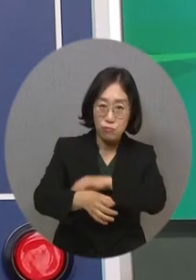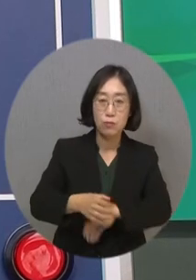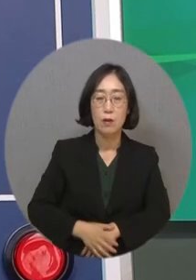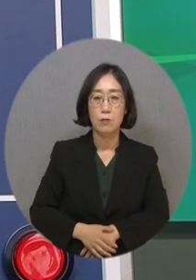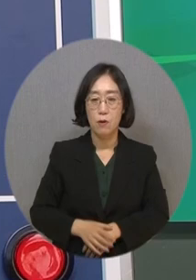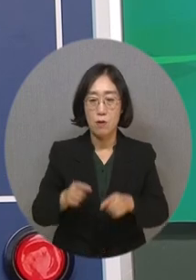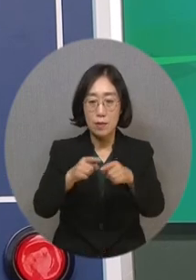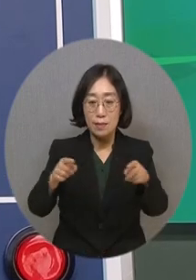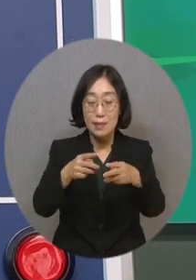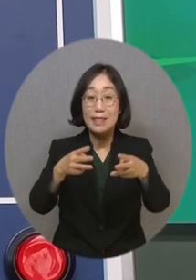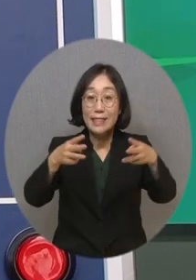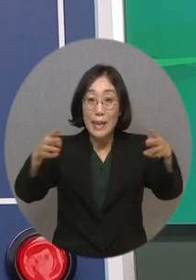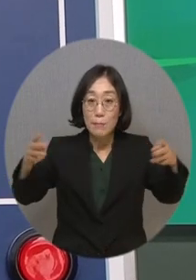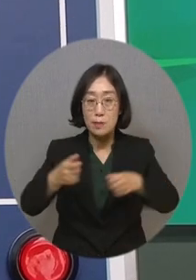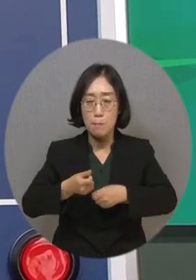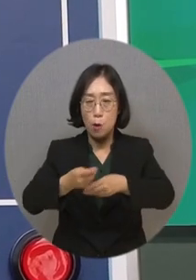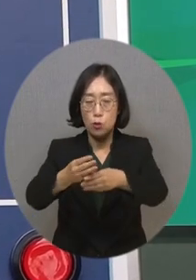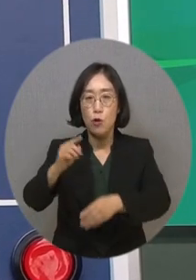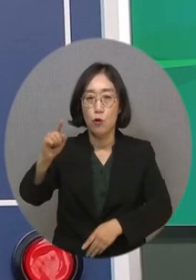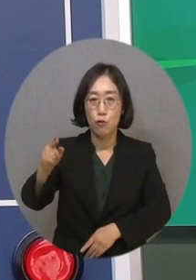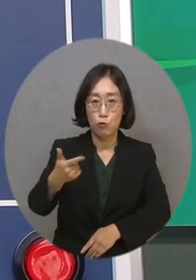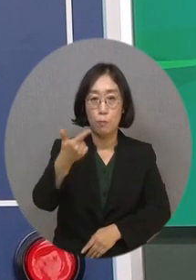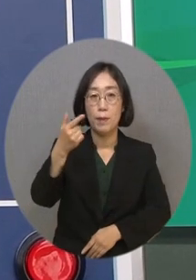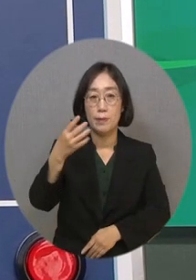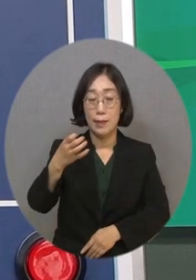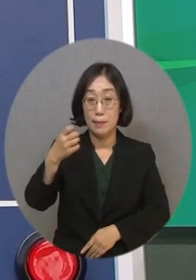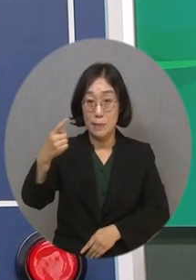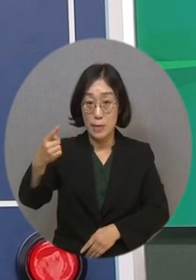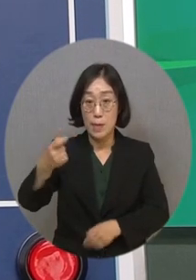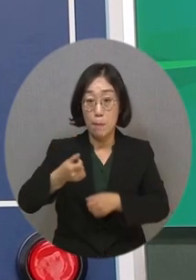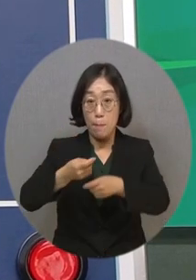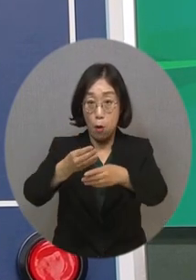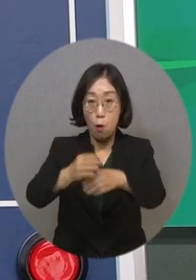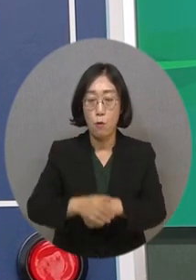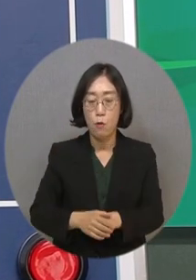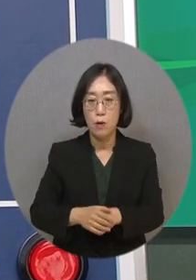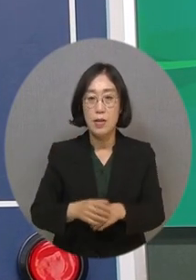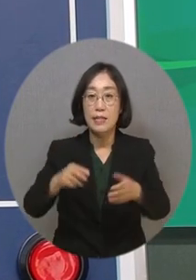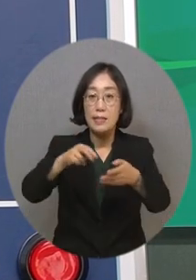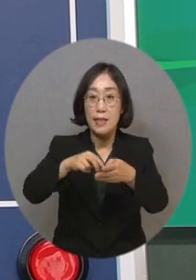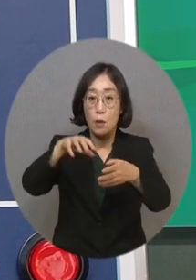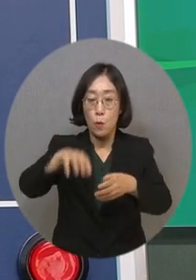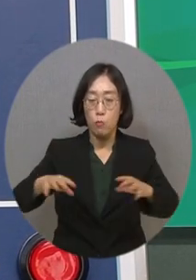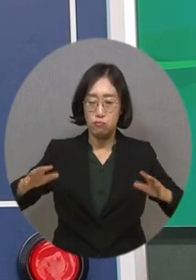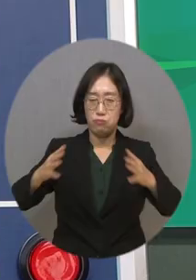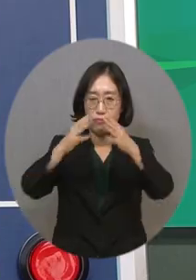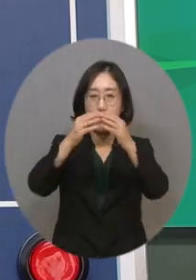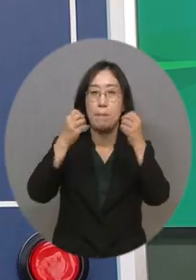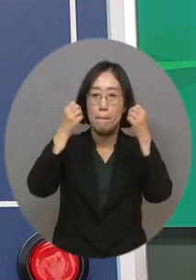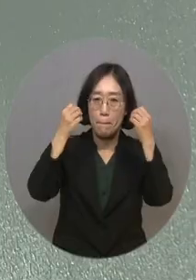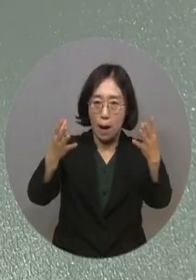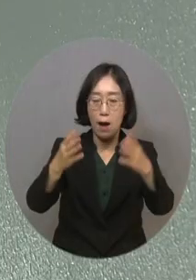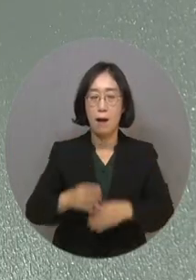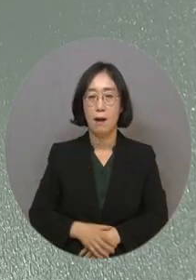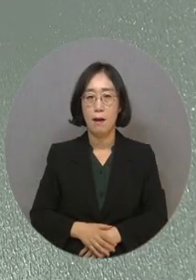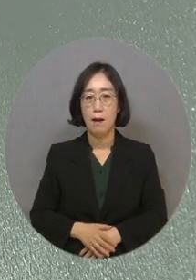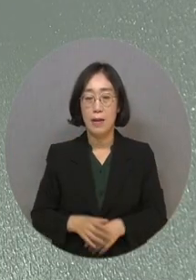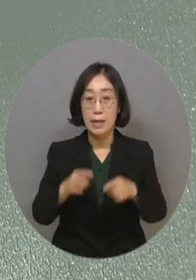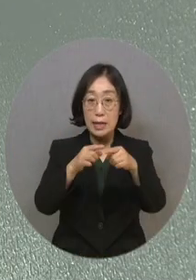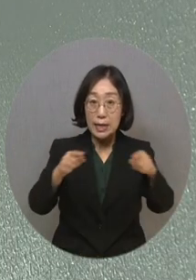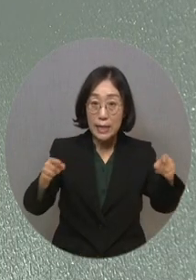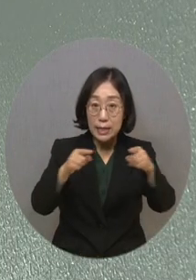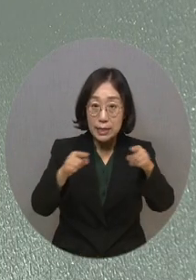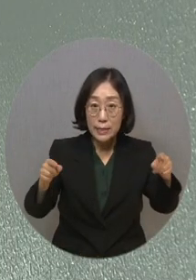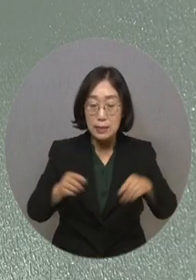지상 3층 연면적 641m 규모에 독립 감염병 관리 센터로 증축했습니다 1층에는